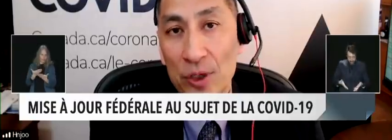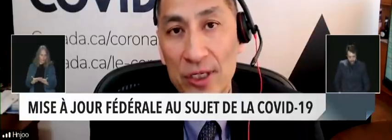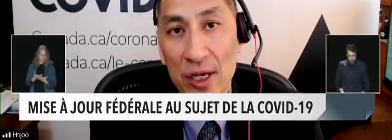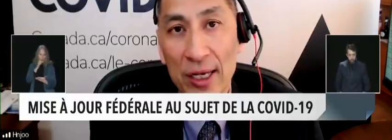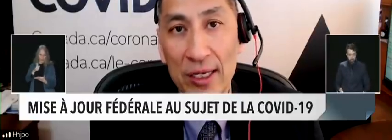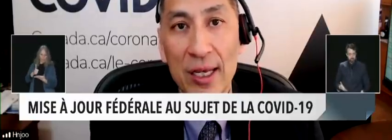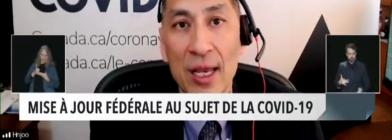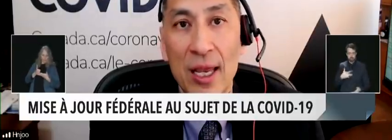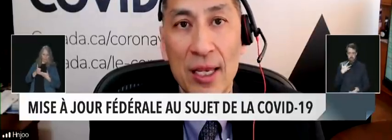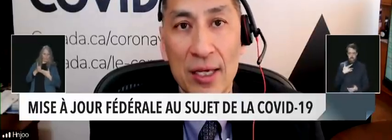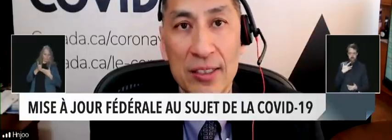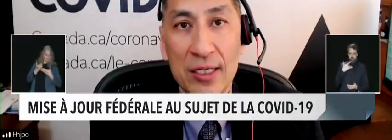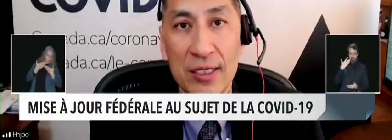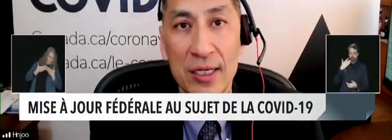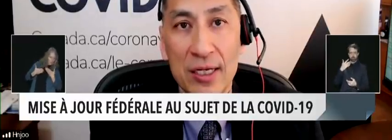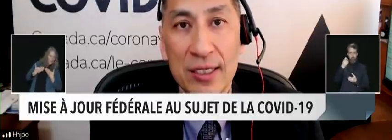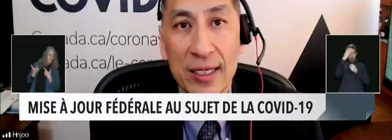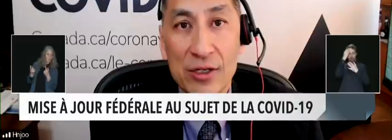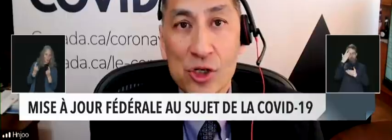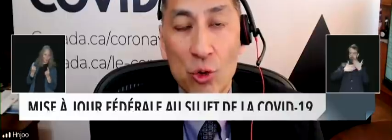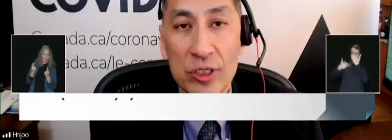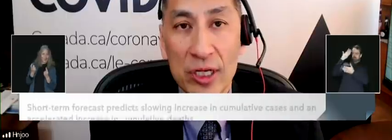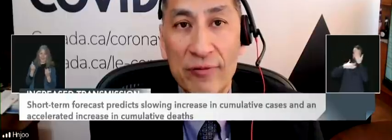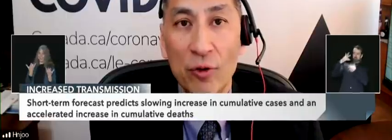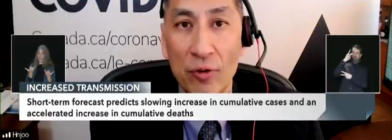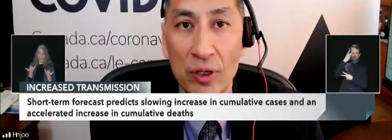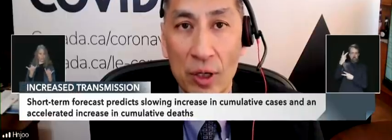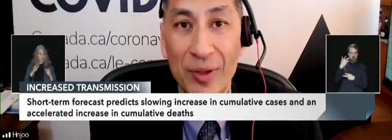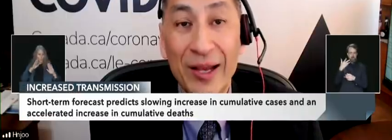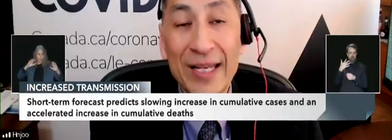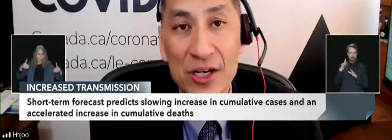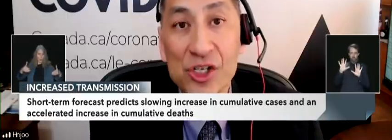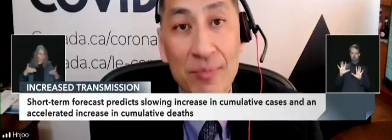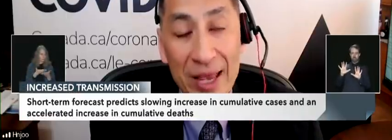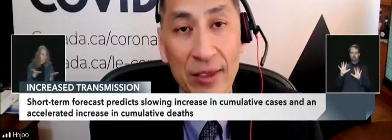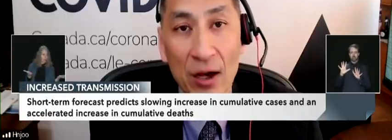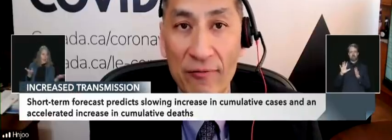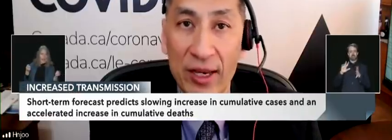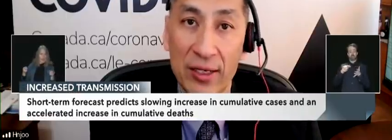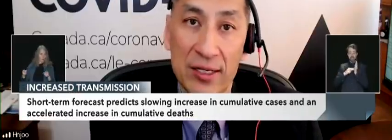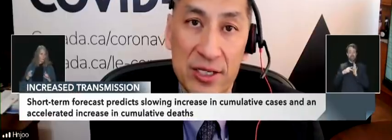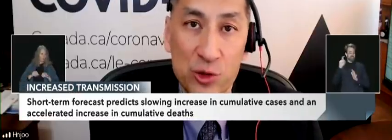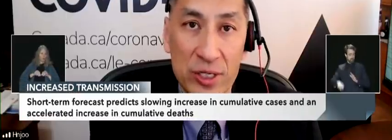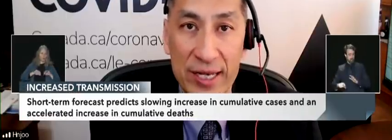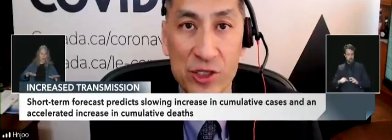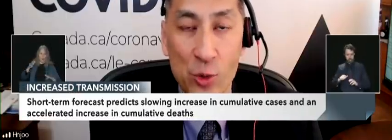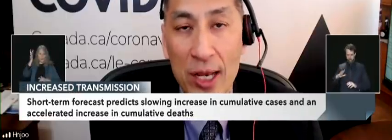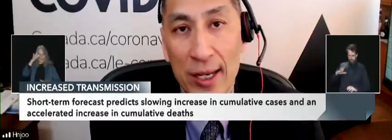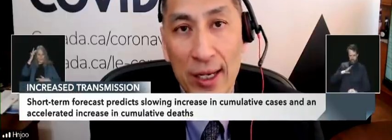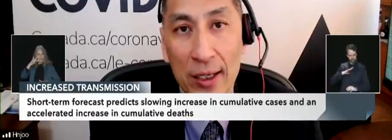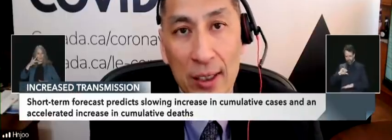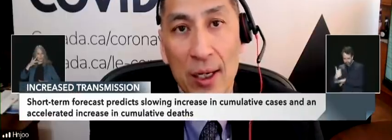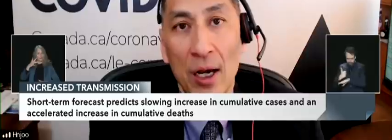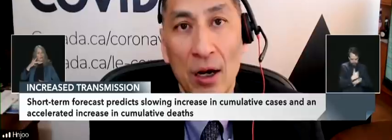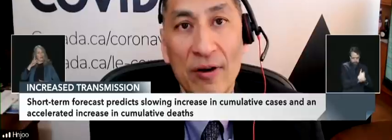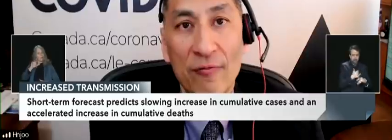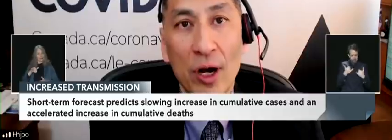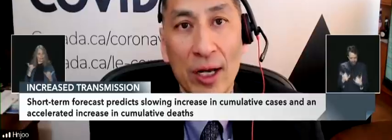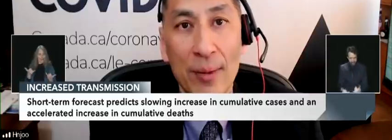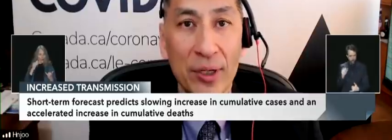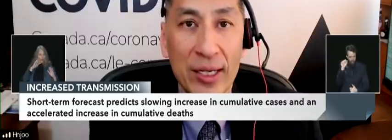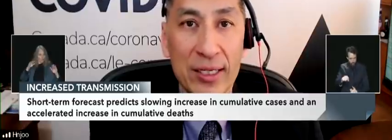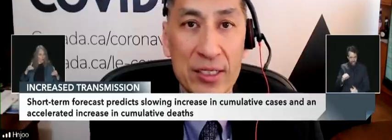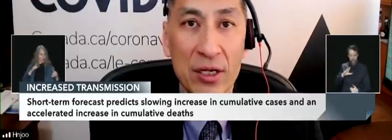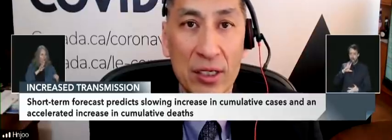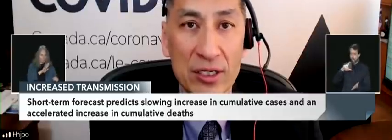feu d'action on peut dire et c'est quelque chose il faut réagir maintenant avec la situation actuelle et on